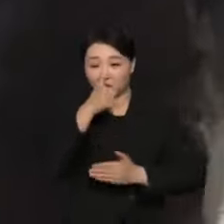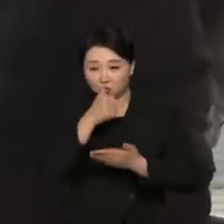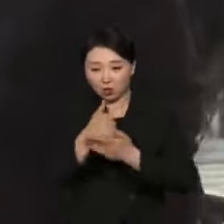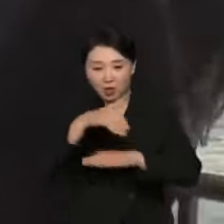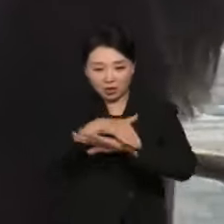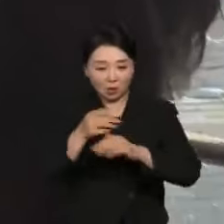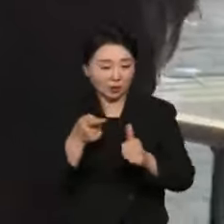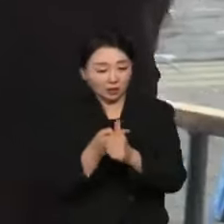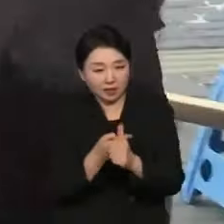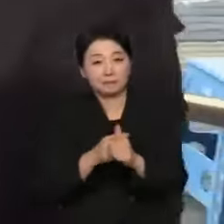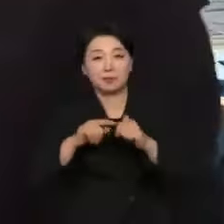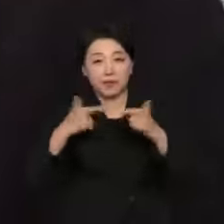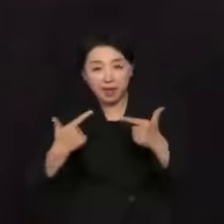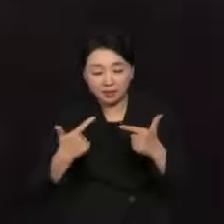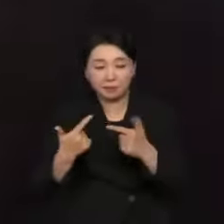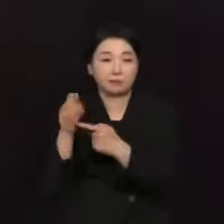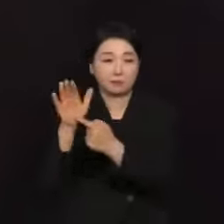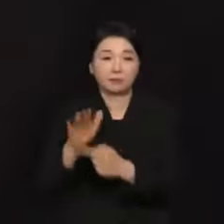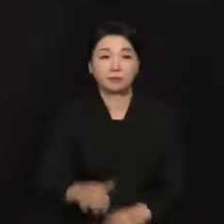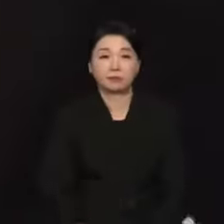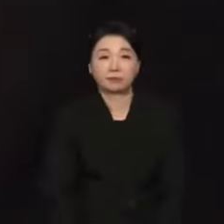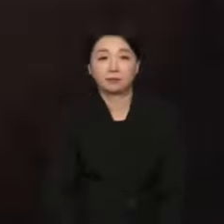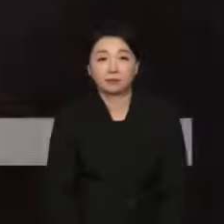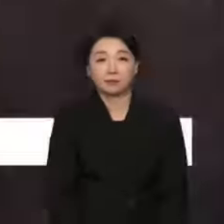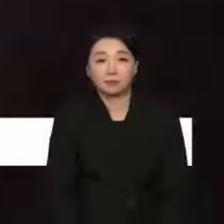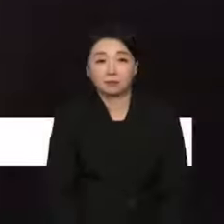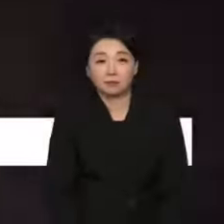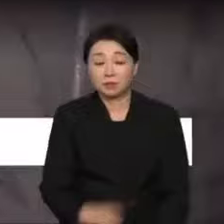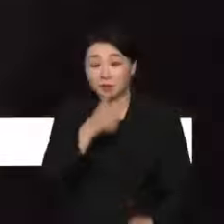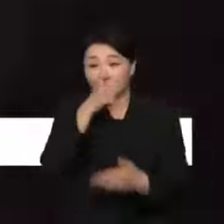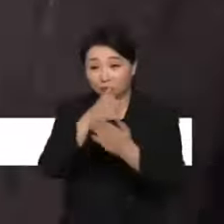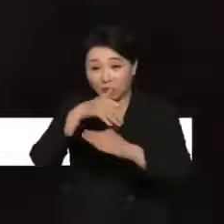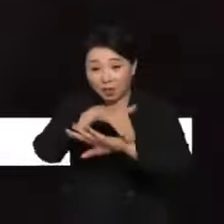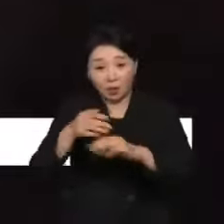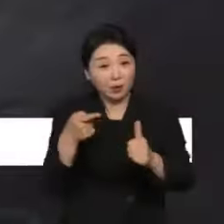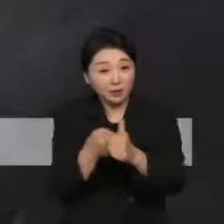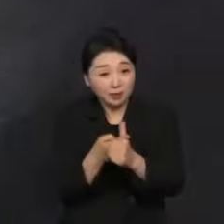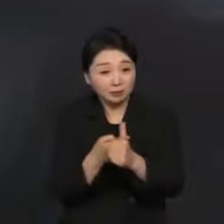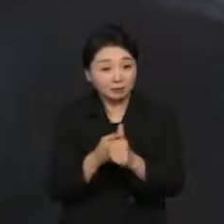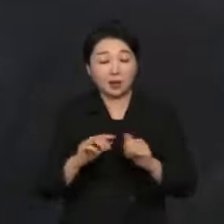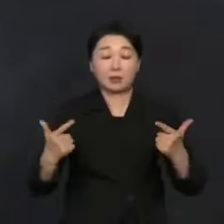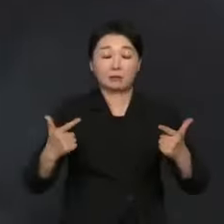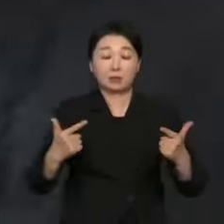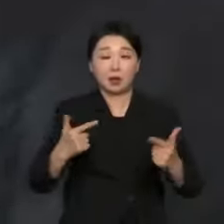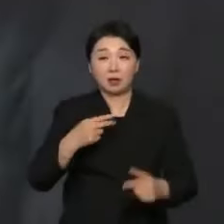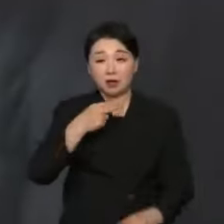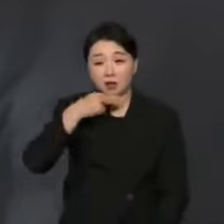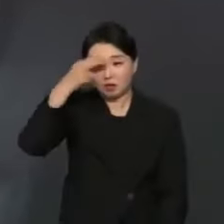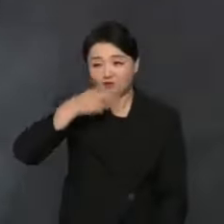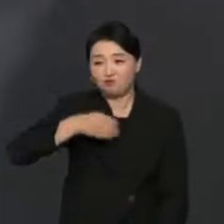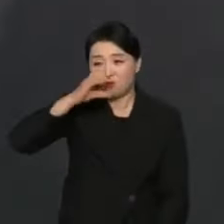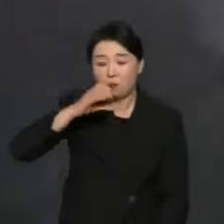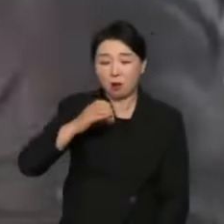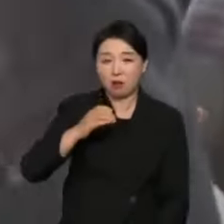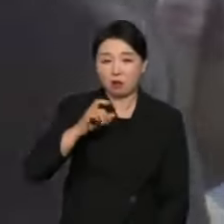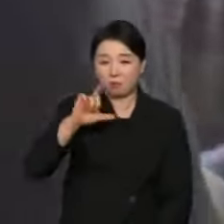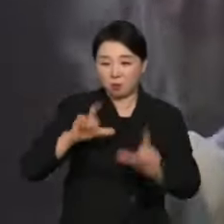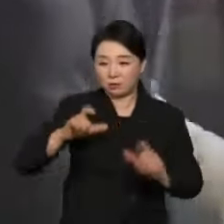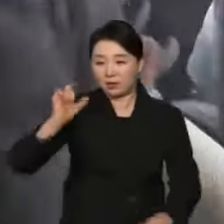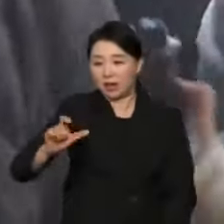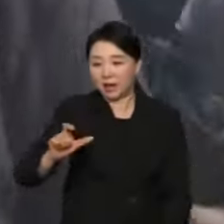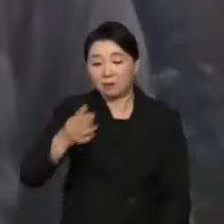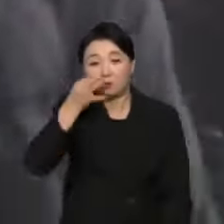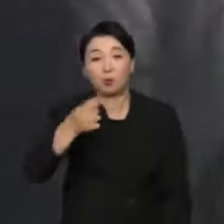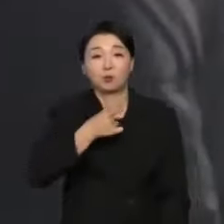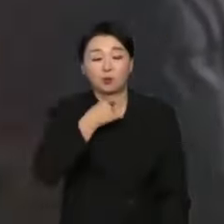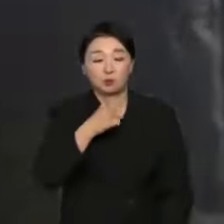살인을 저지른 건 아니라고 주장했습니다. 계획된 범죄였습니까? 살인. 술만 먹으면 강해 보이는 모습을 보여주고 싶어